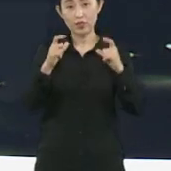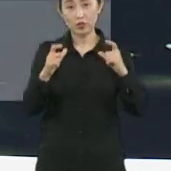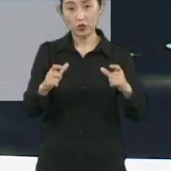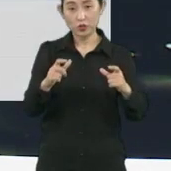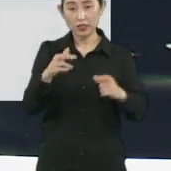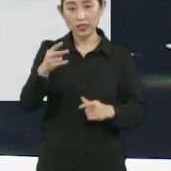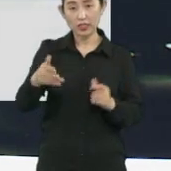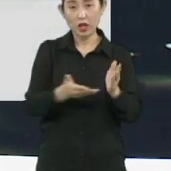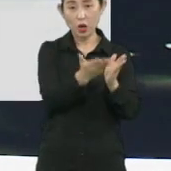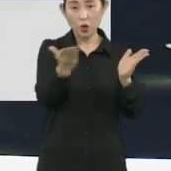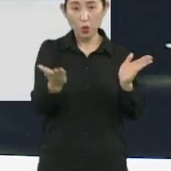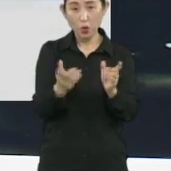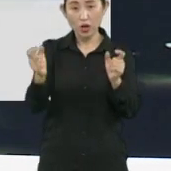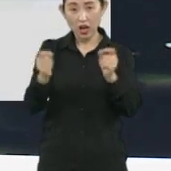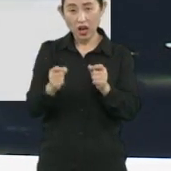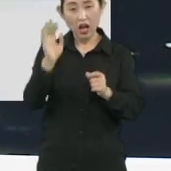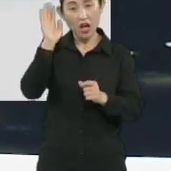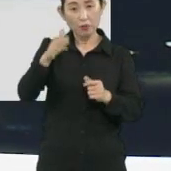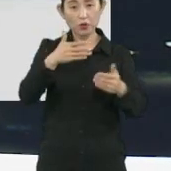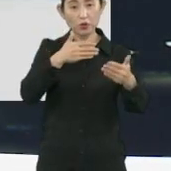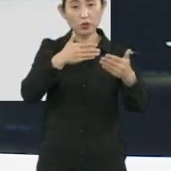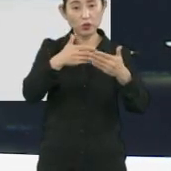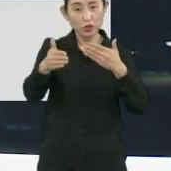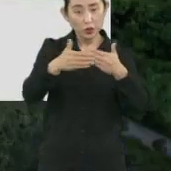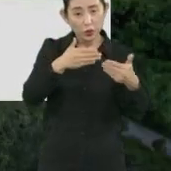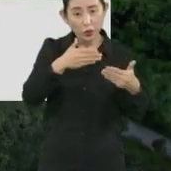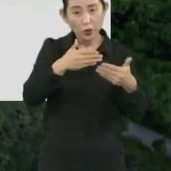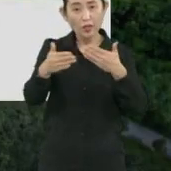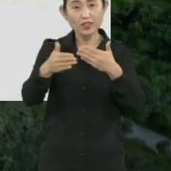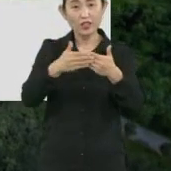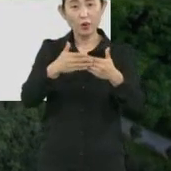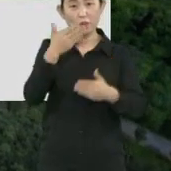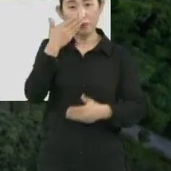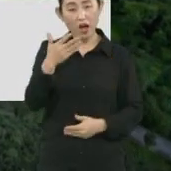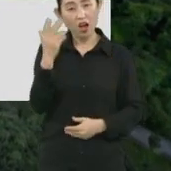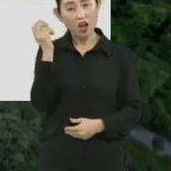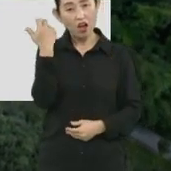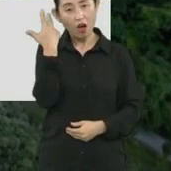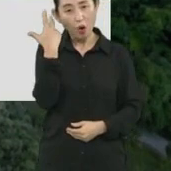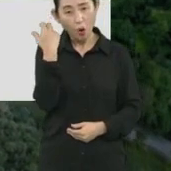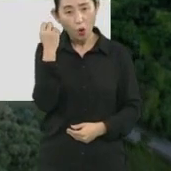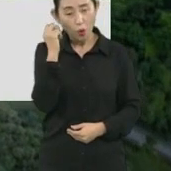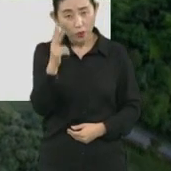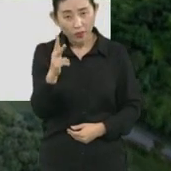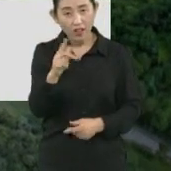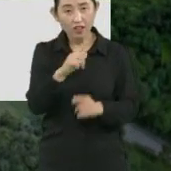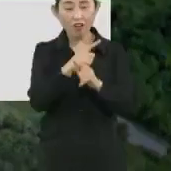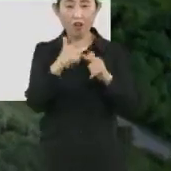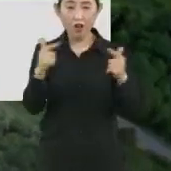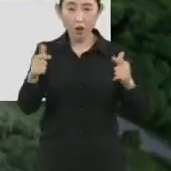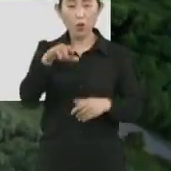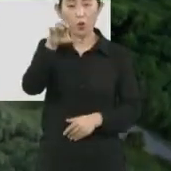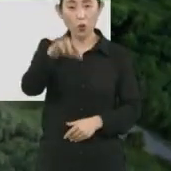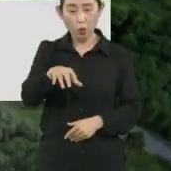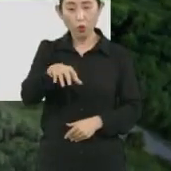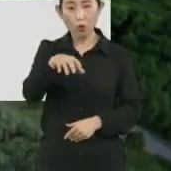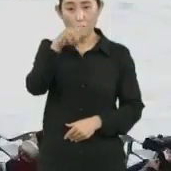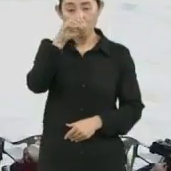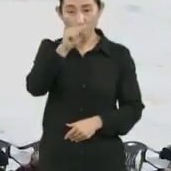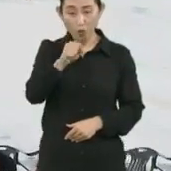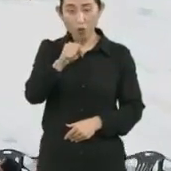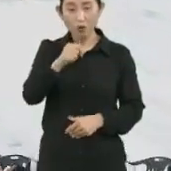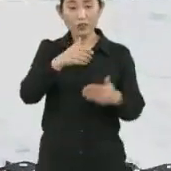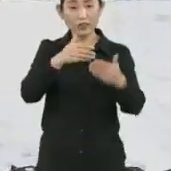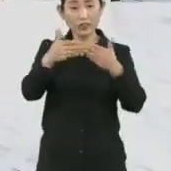예산군이 예당호 일대 농촌 체험과 휴양을 함께 즐길 수 있는 체류형 관광시설인 예당호 착한 농촌